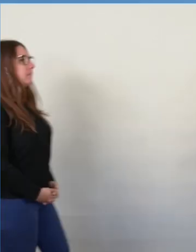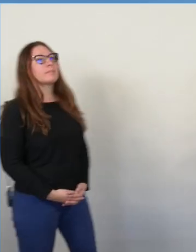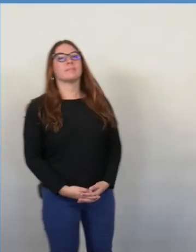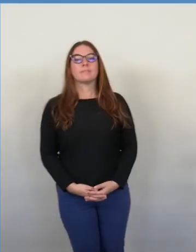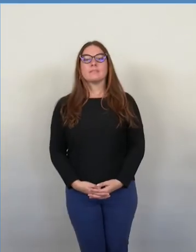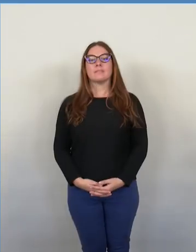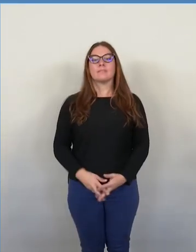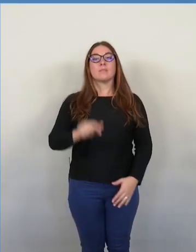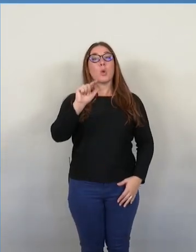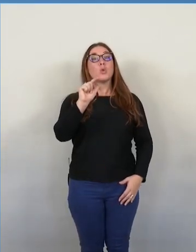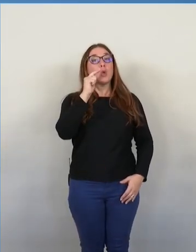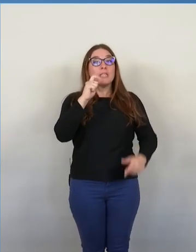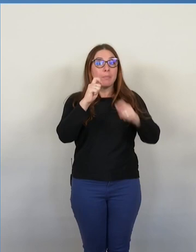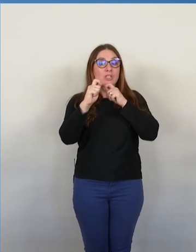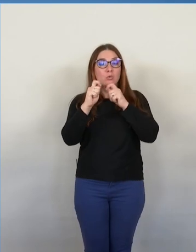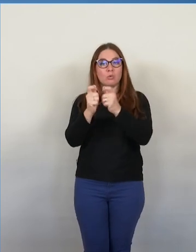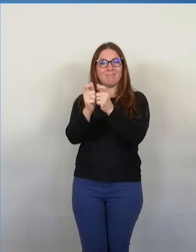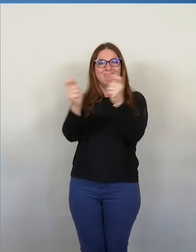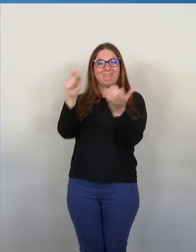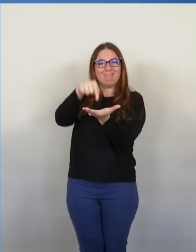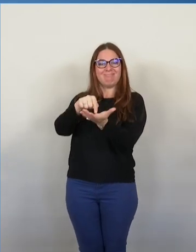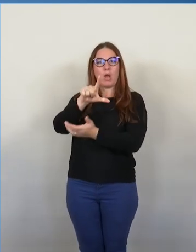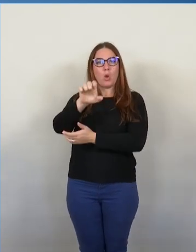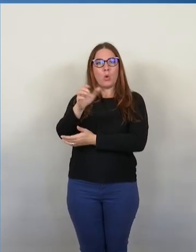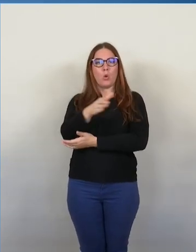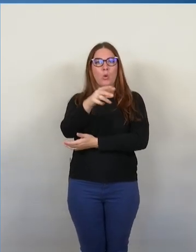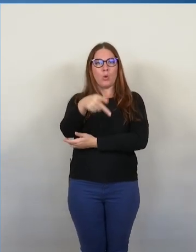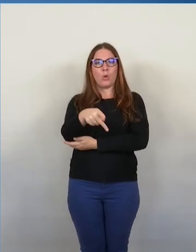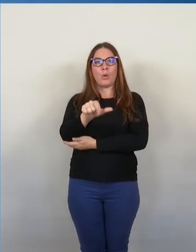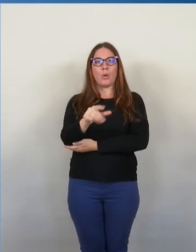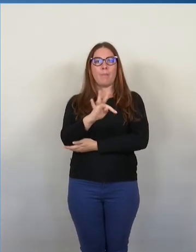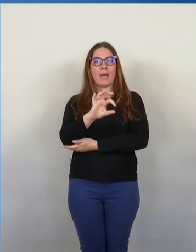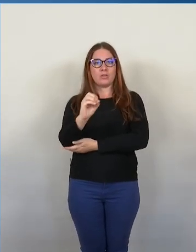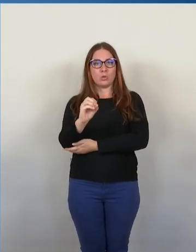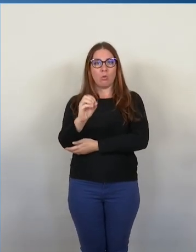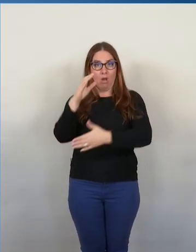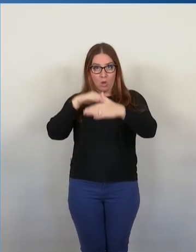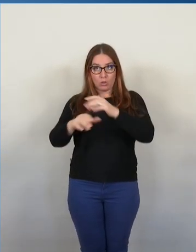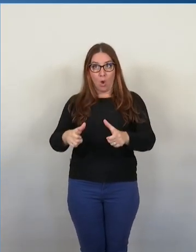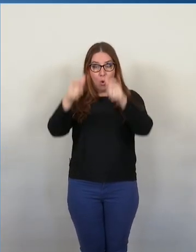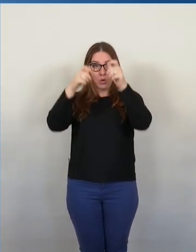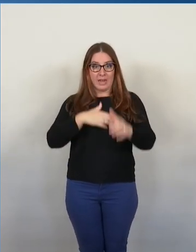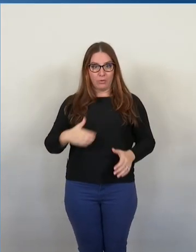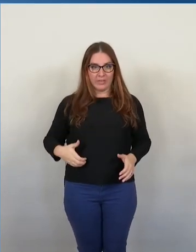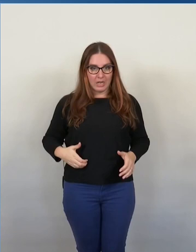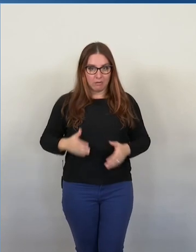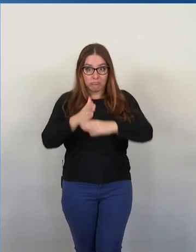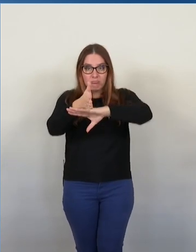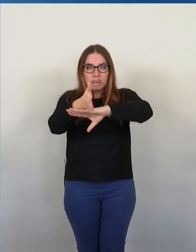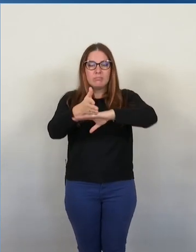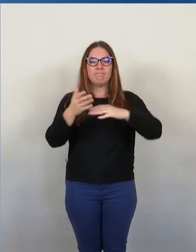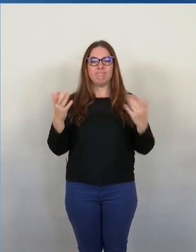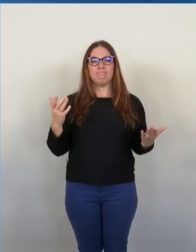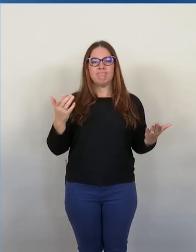le PAIO qui est donc au sein même de l'hôtel de ville donc on y rentre j'ai fait une